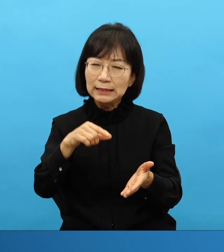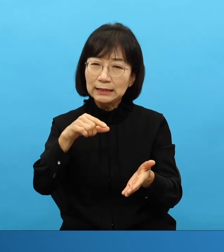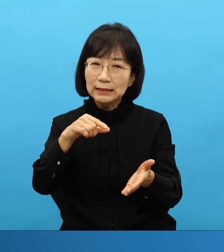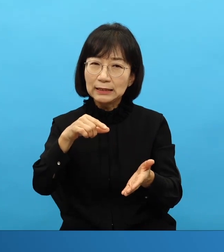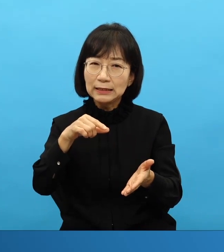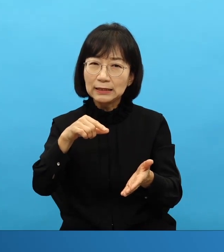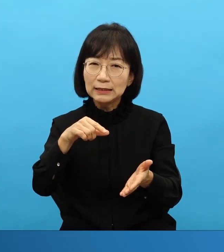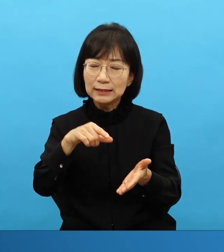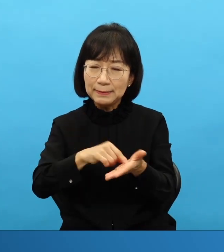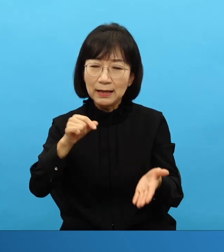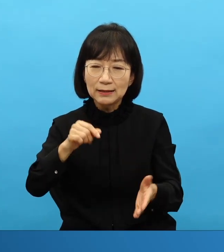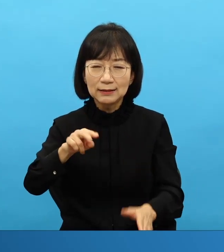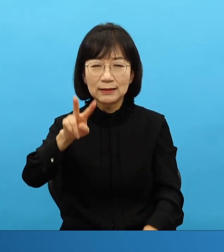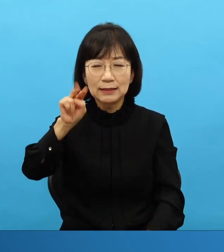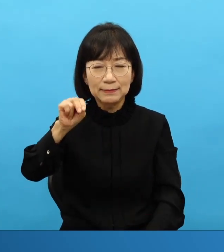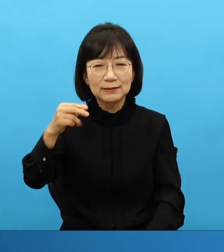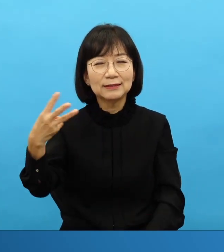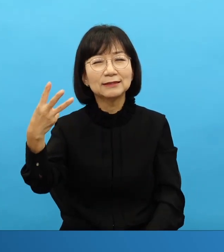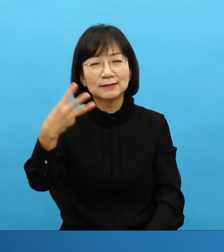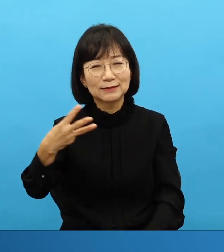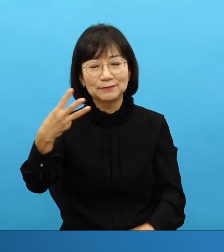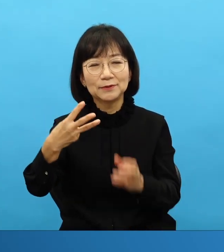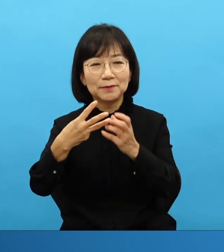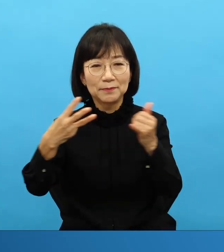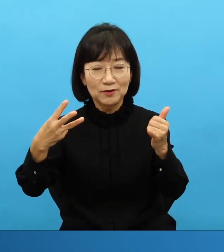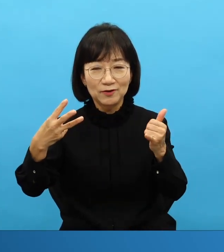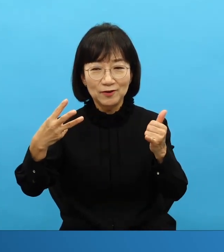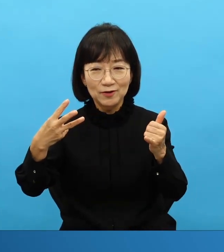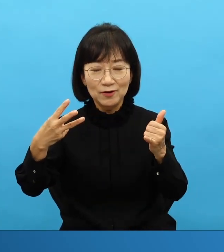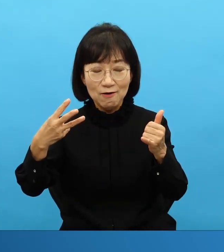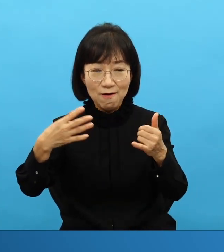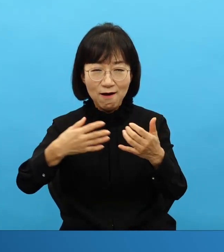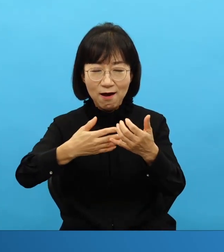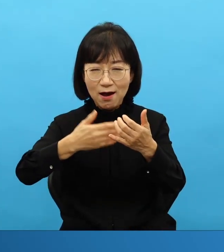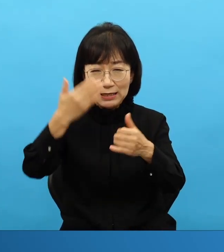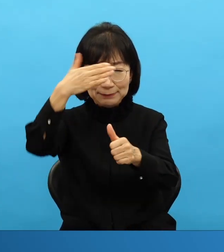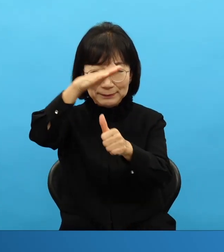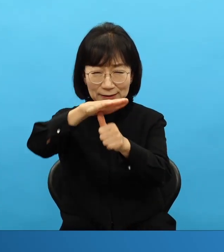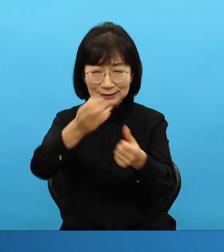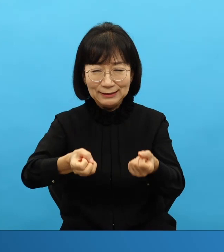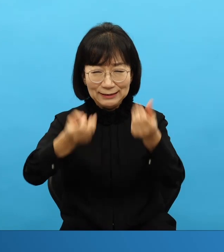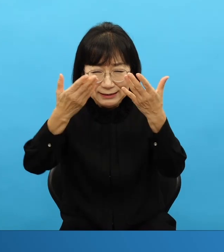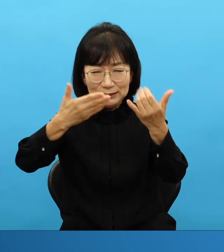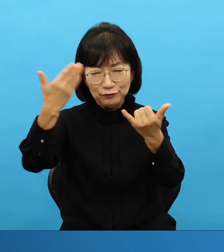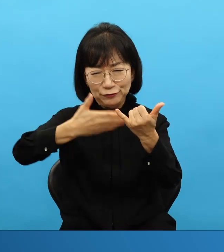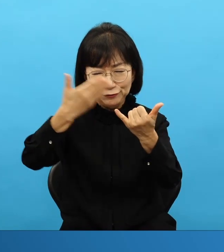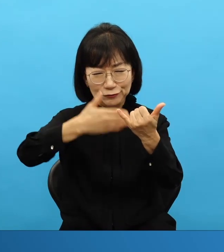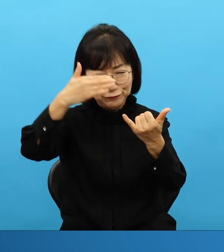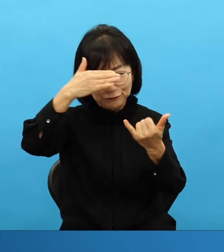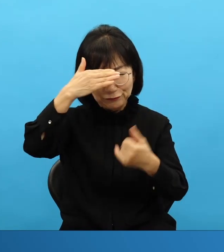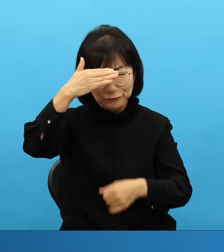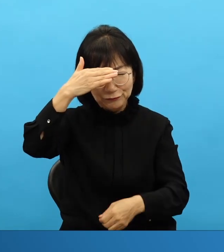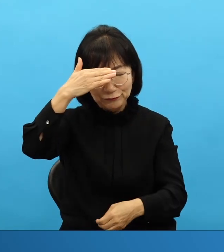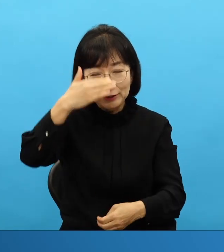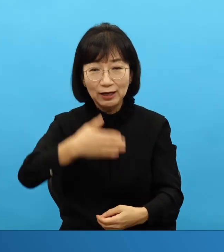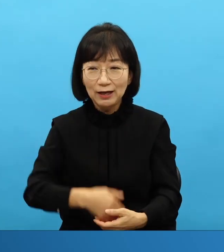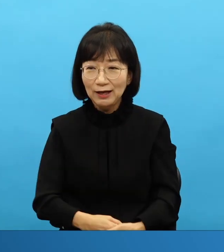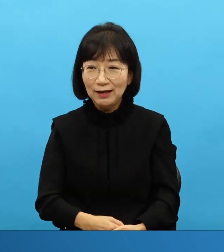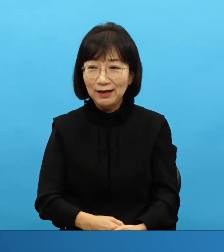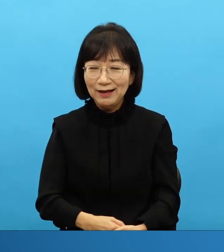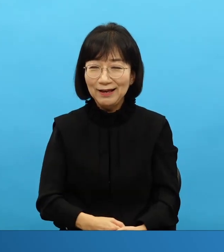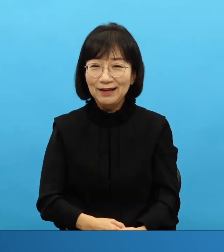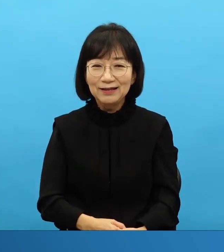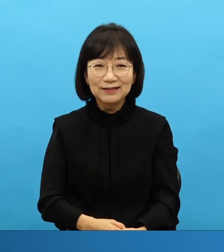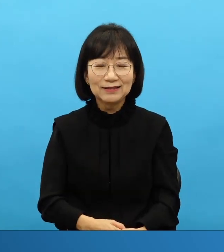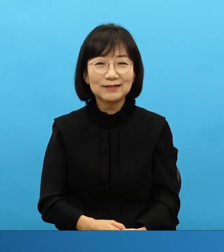죄송합니다. 了。 23,000명이 본 거예요. 不好意思，更正一下，23,000人。 우리 성도님들이 다 봐도 모자랍니다. 就是说我们每个